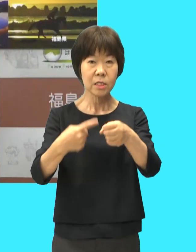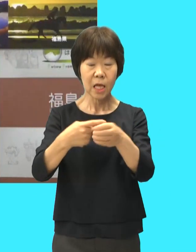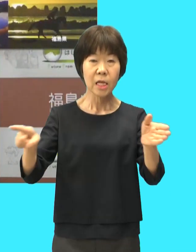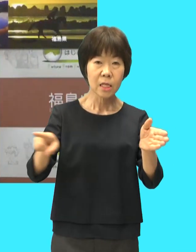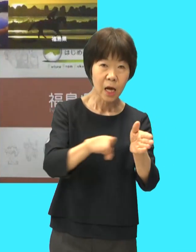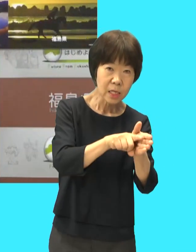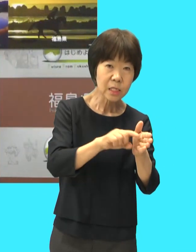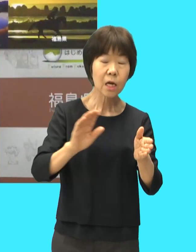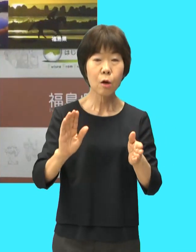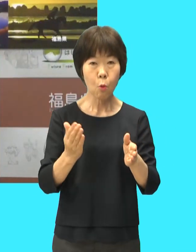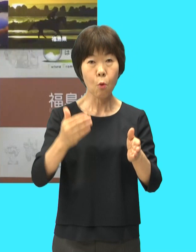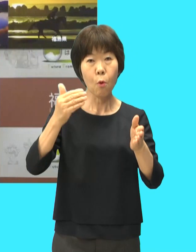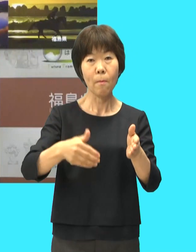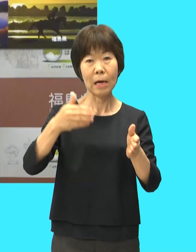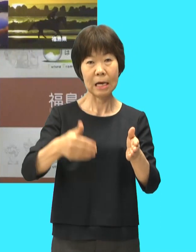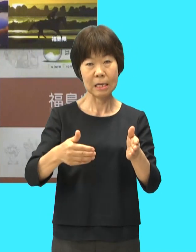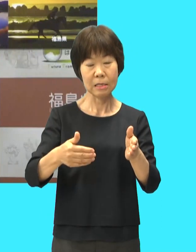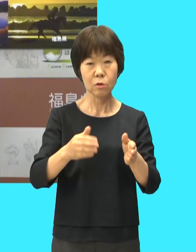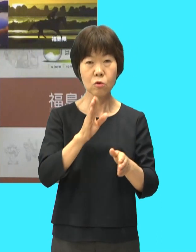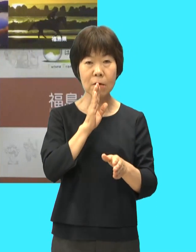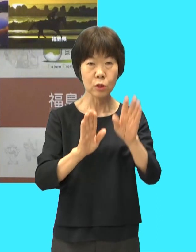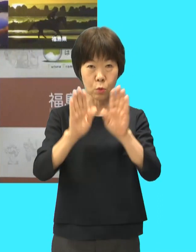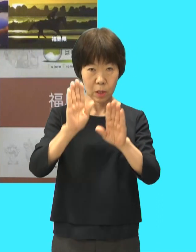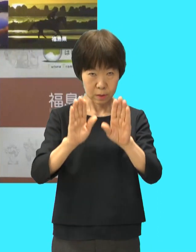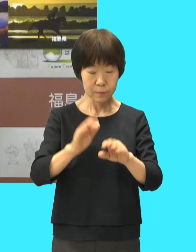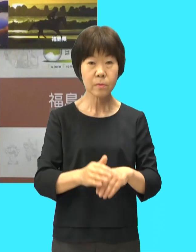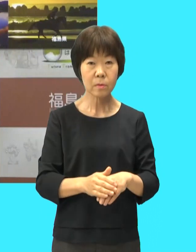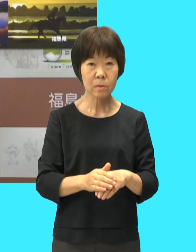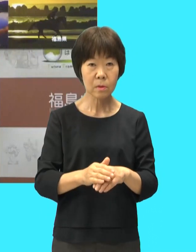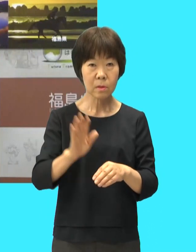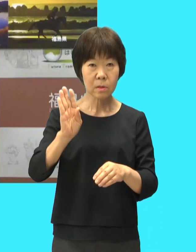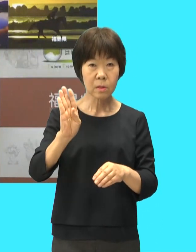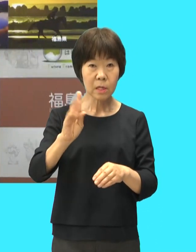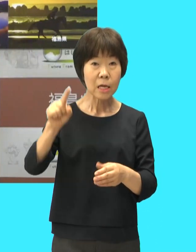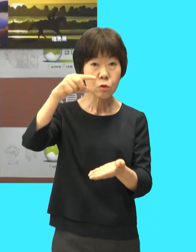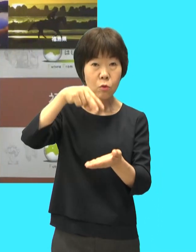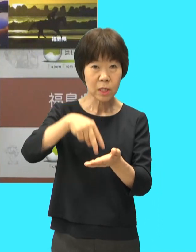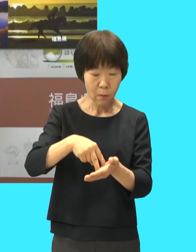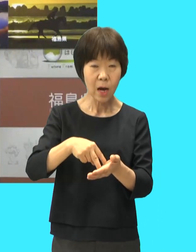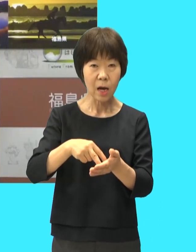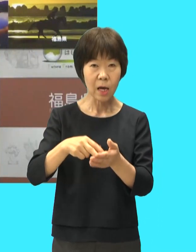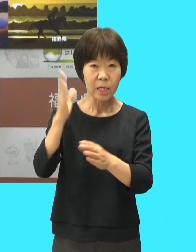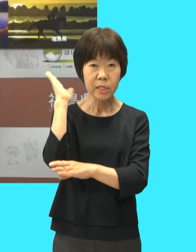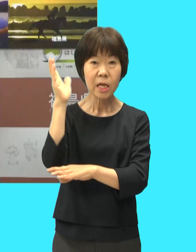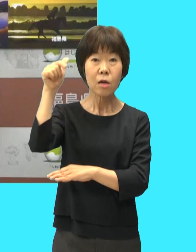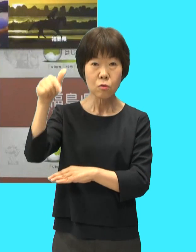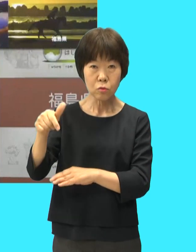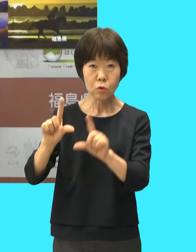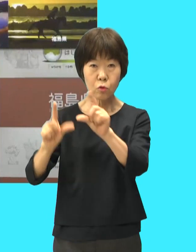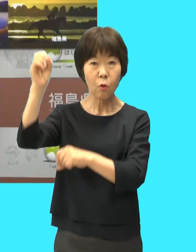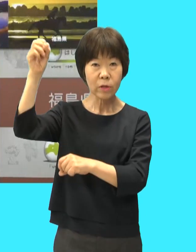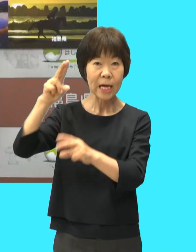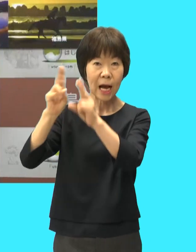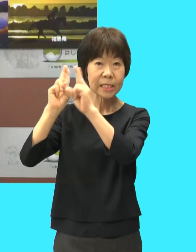経っておりますがまだ至っていないという現実がありますので県としては政府に対してあるいは東京電力